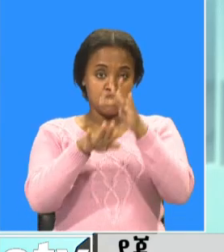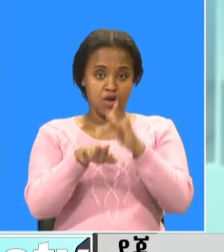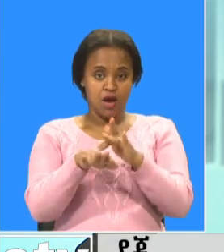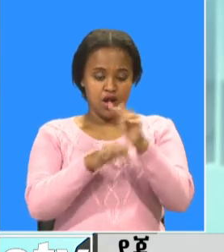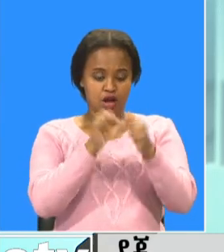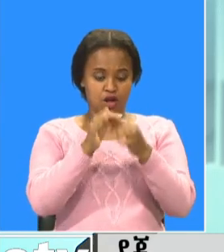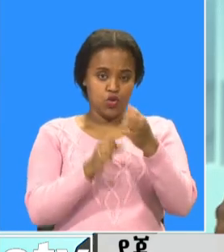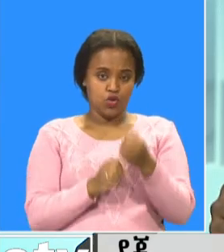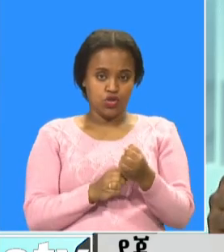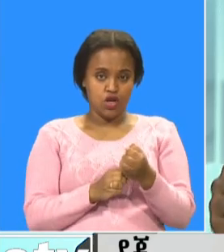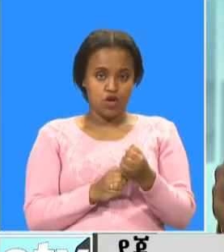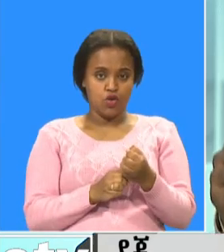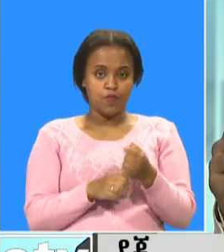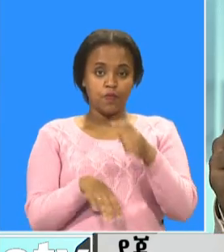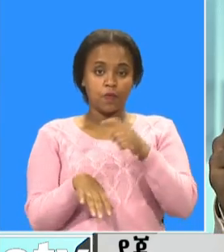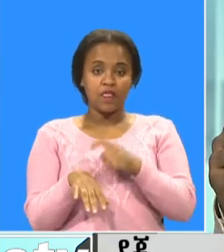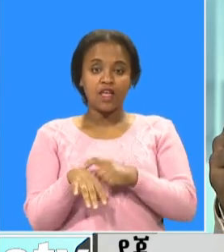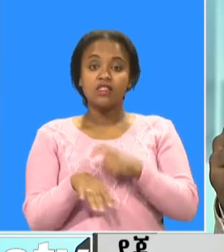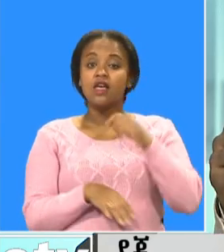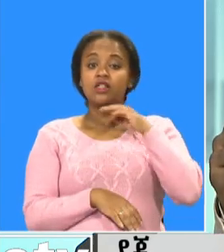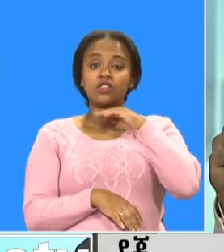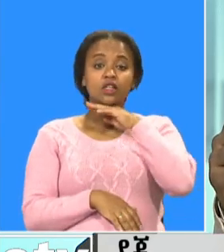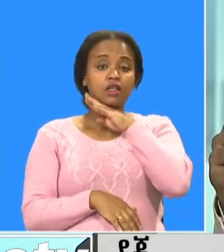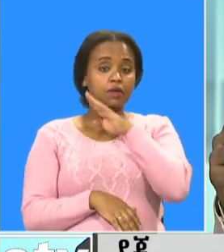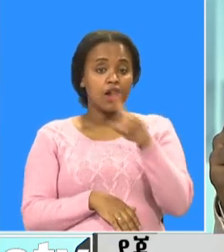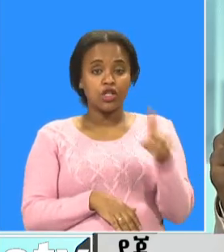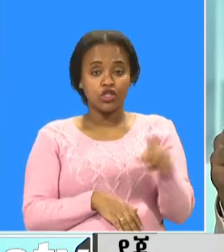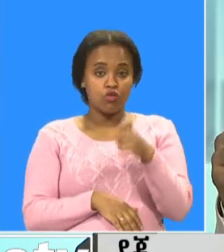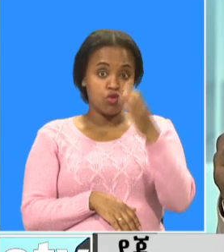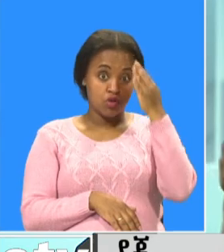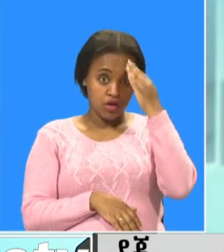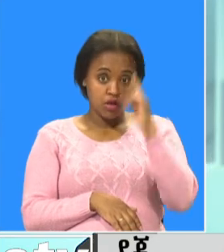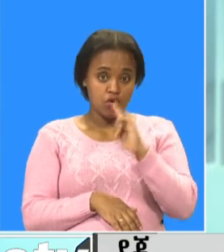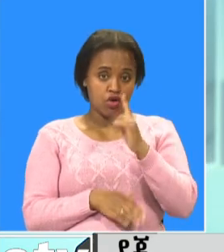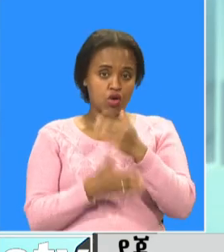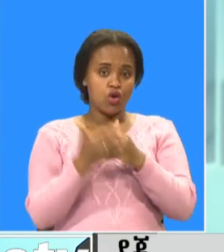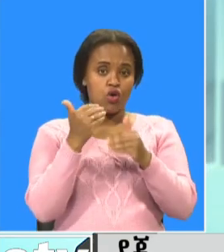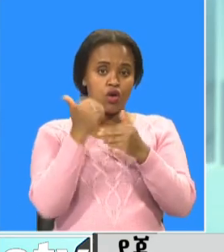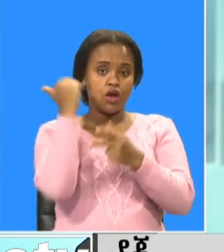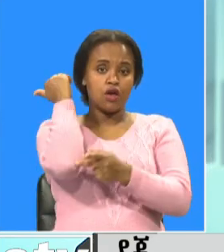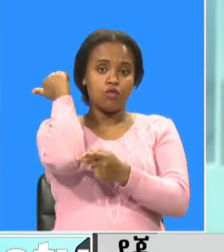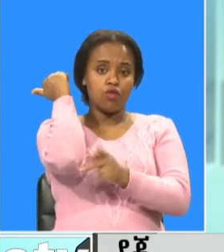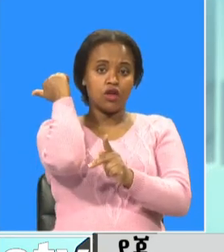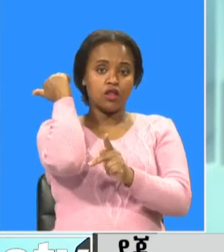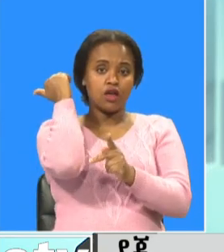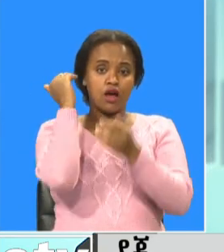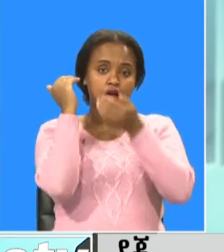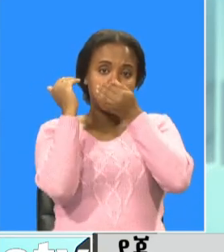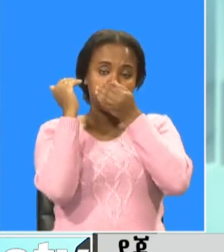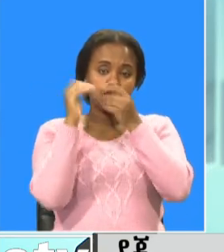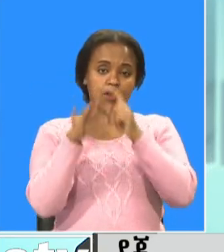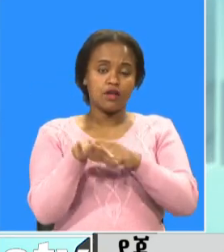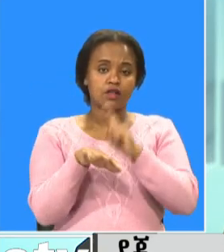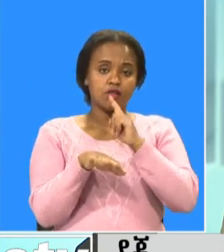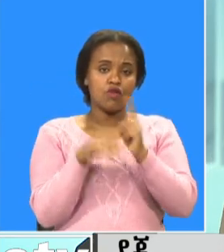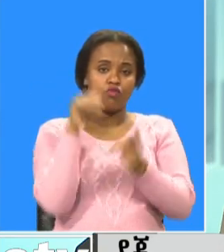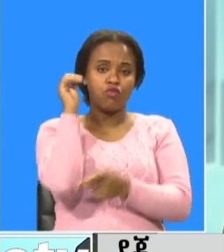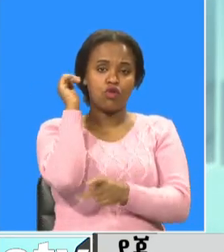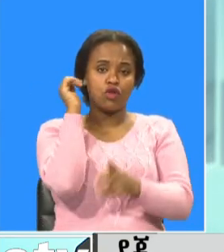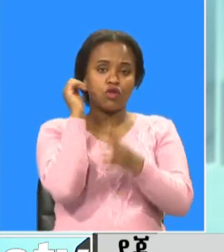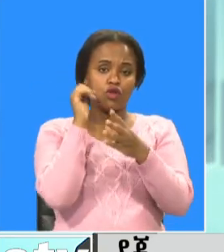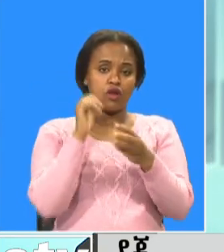ይችላሉ? ጊዜያችን የተበላሸ መሆኑን እያወቅን ነው። ሁሌ በፖለቲካ የታፈነ ጊዜ ነው። ፖለቲካውን ቢያቆሙልን